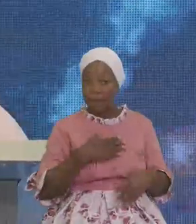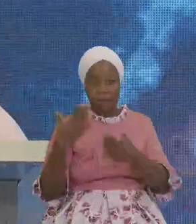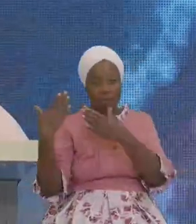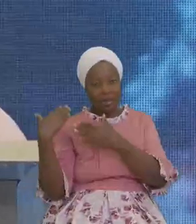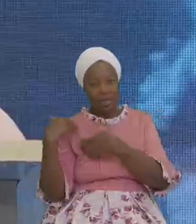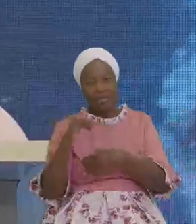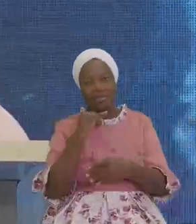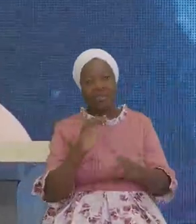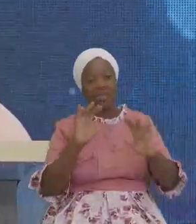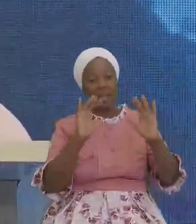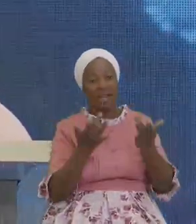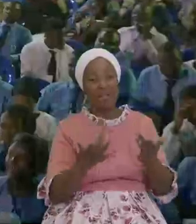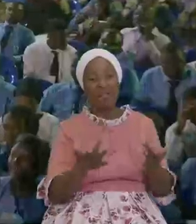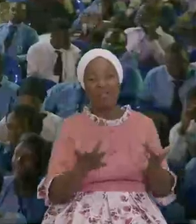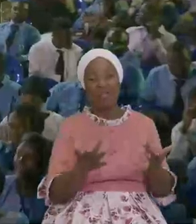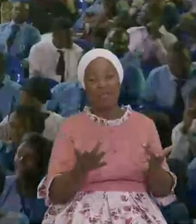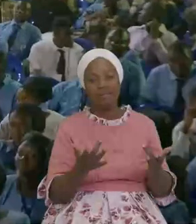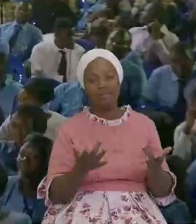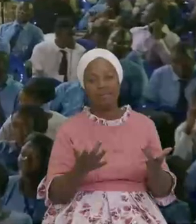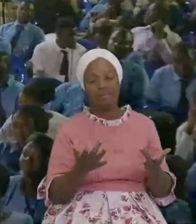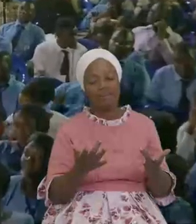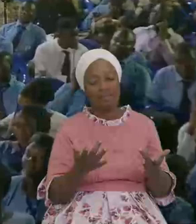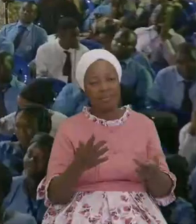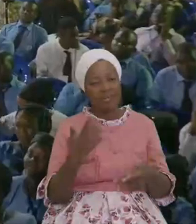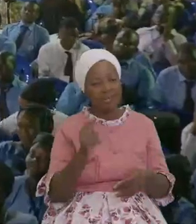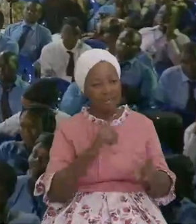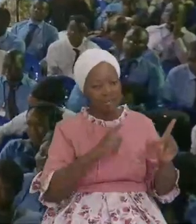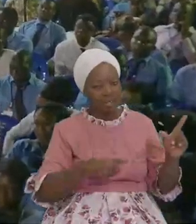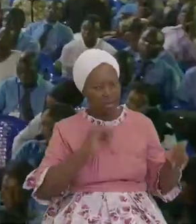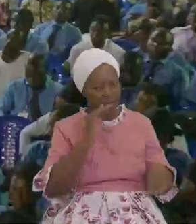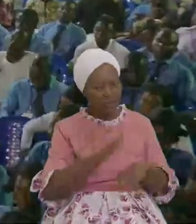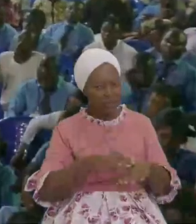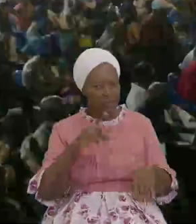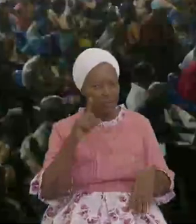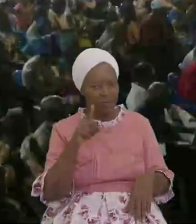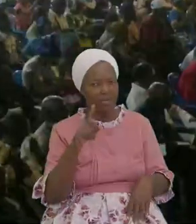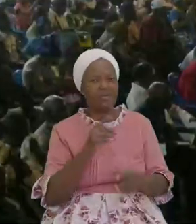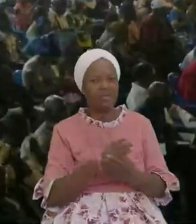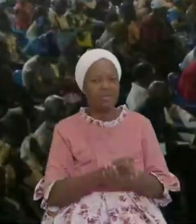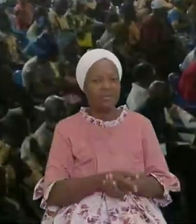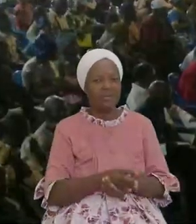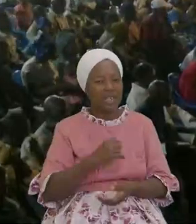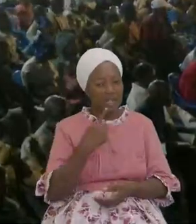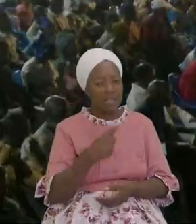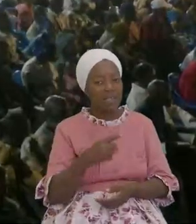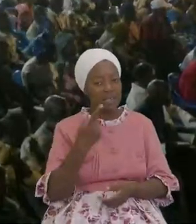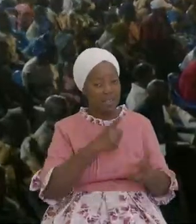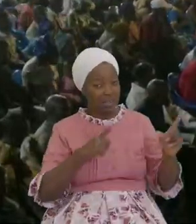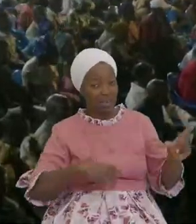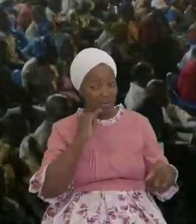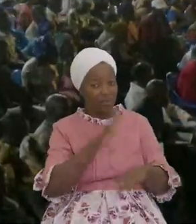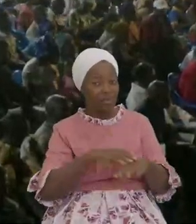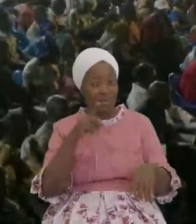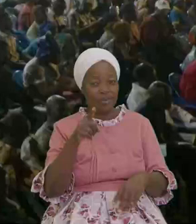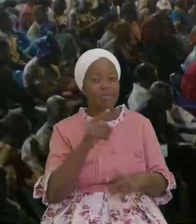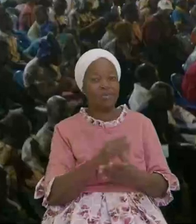Le Seigneur t'appelle. J'ai dit le Seigneur t'appelle. J'ai dit le Seigneur t'appelle.